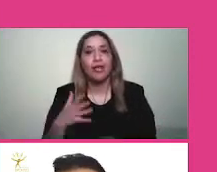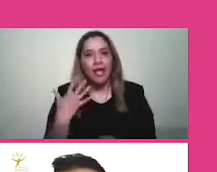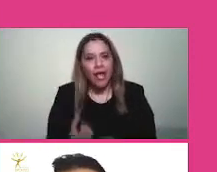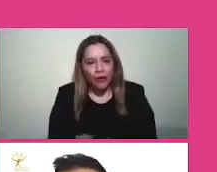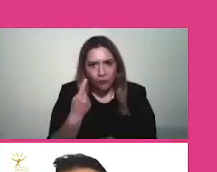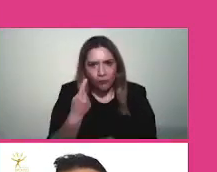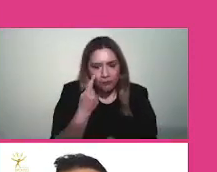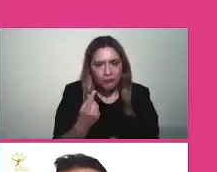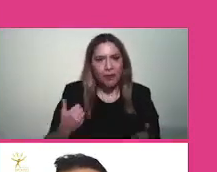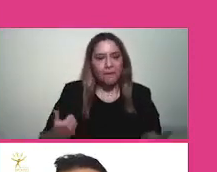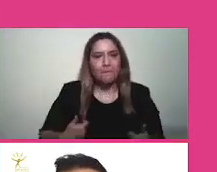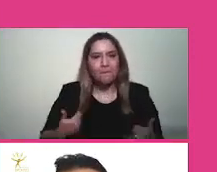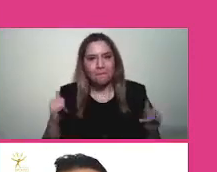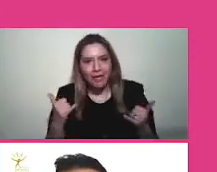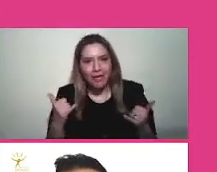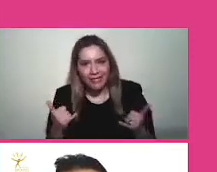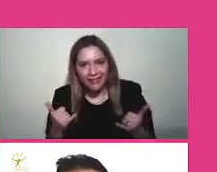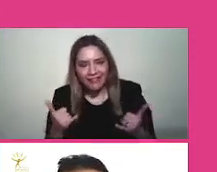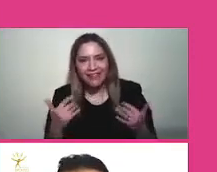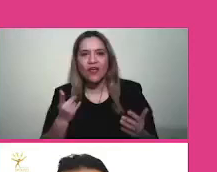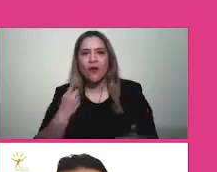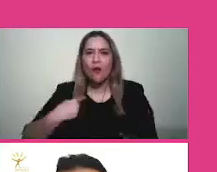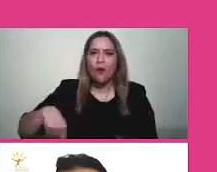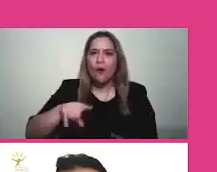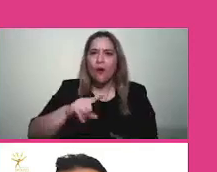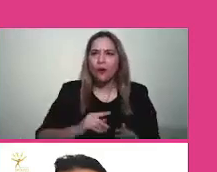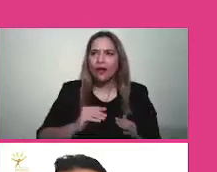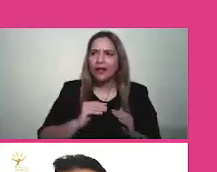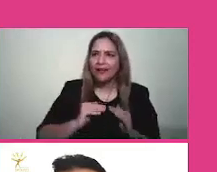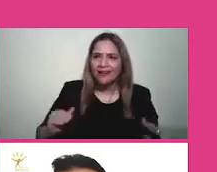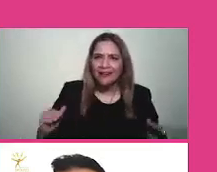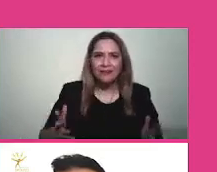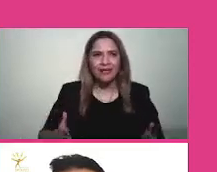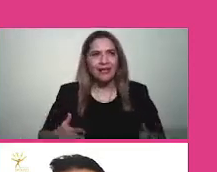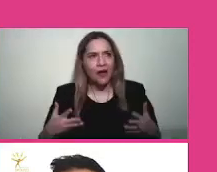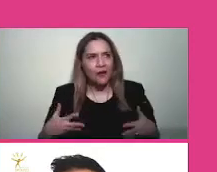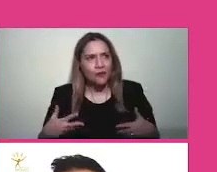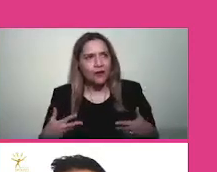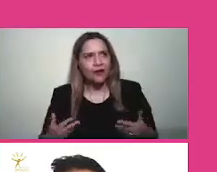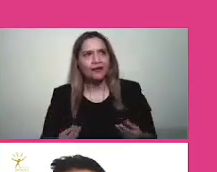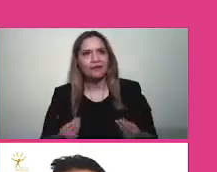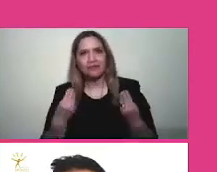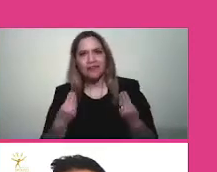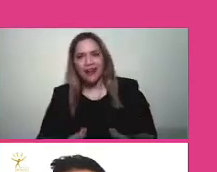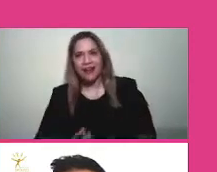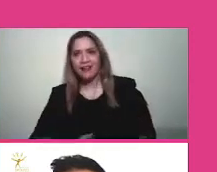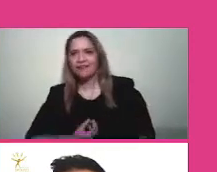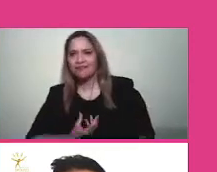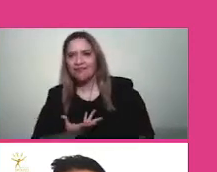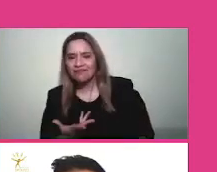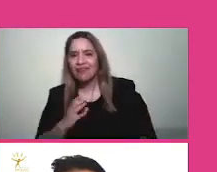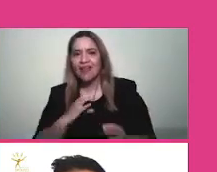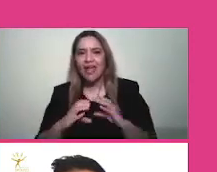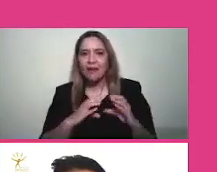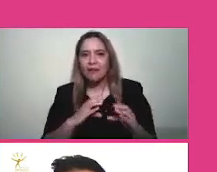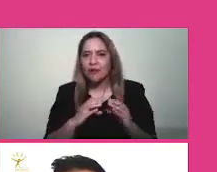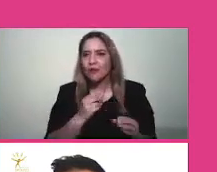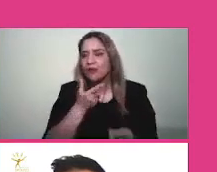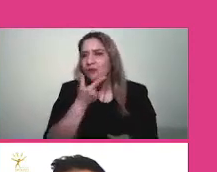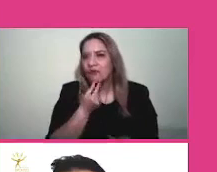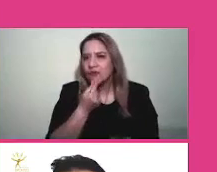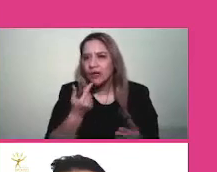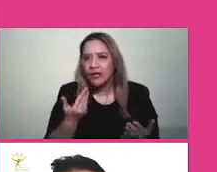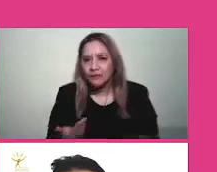παιχνίδι, είμαστε όλοι πιο ήρεμοι, πιο χαρούμενοι, πιο ευδιάθετοι. Επικοινωνούμε πολύ πιο εύκολα